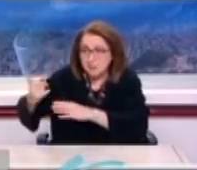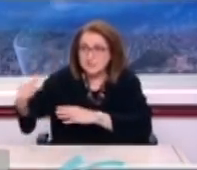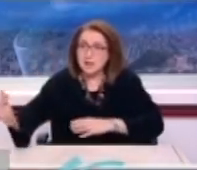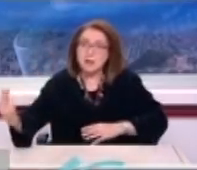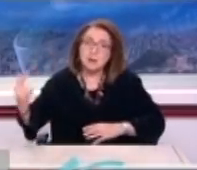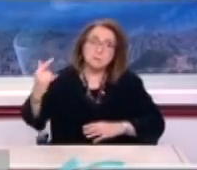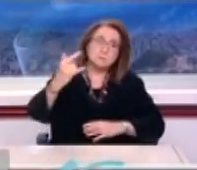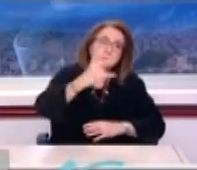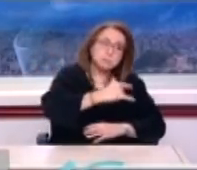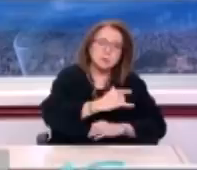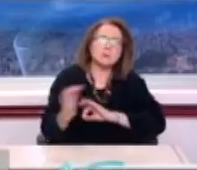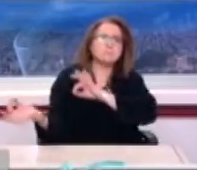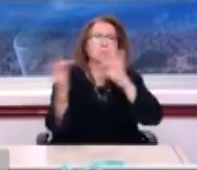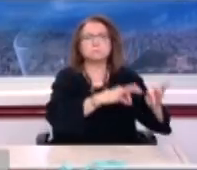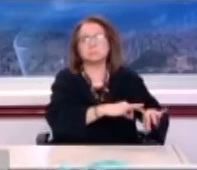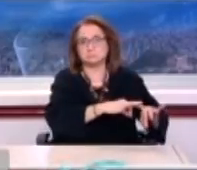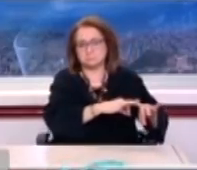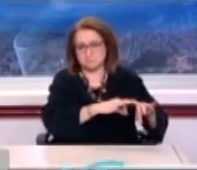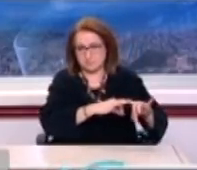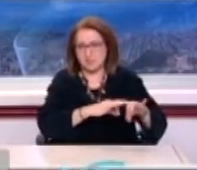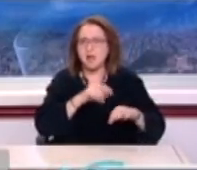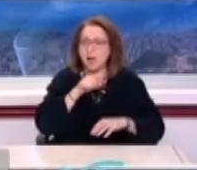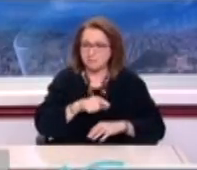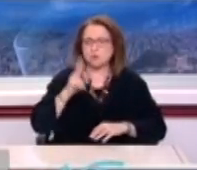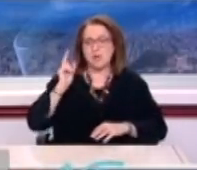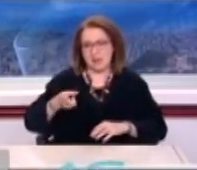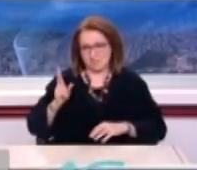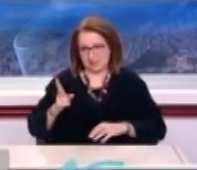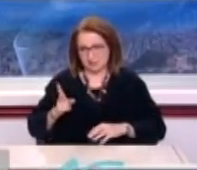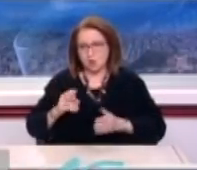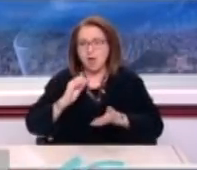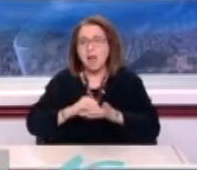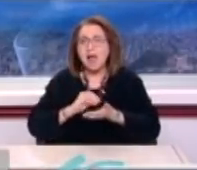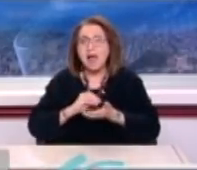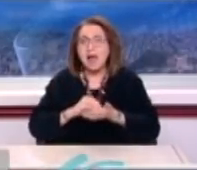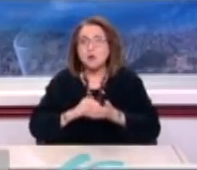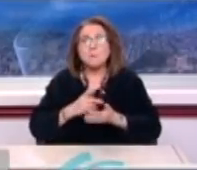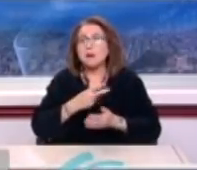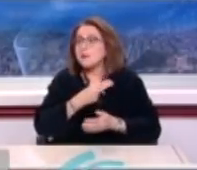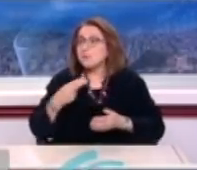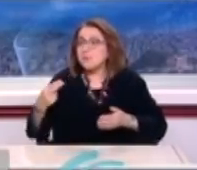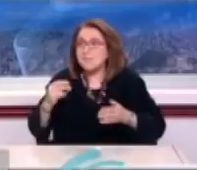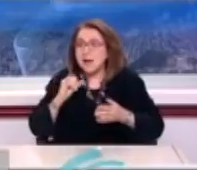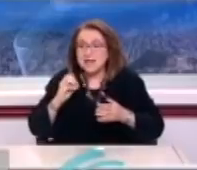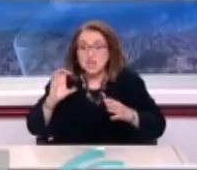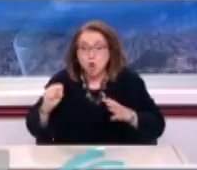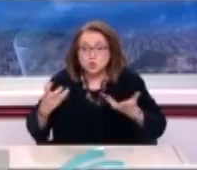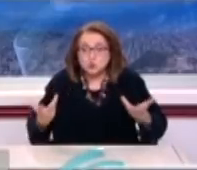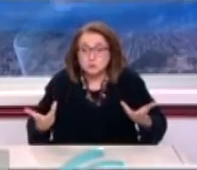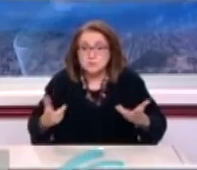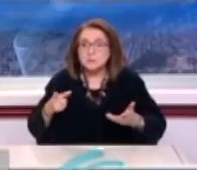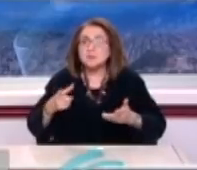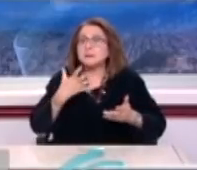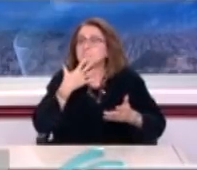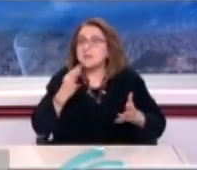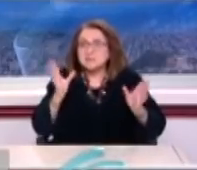επίσης σημαντική αβεβαιότητα όσον αφορά την υποδιάγνωση του ιού, κυρίως σε ήπια ή